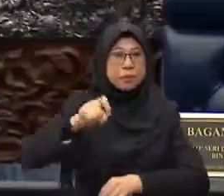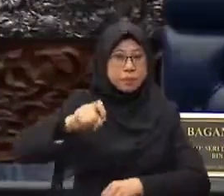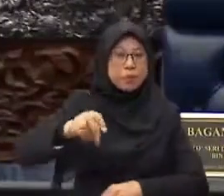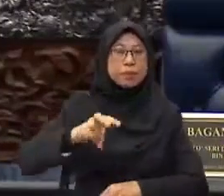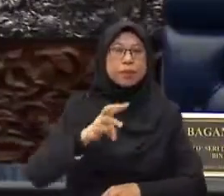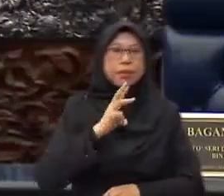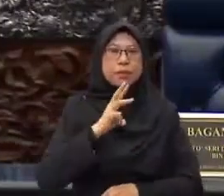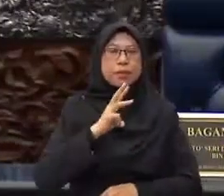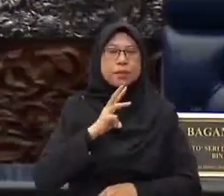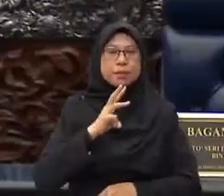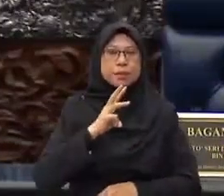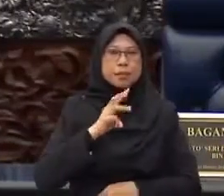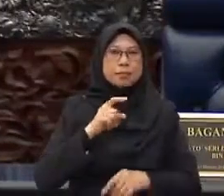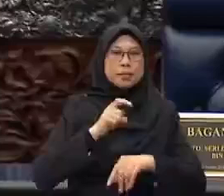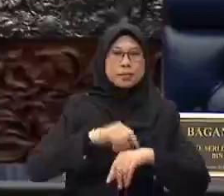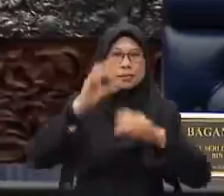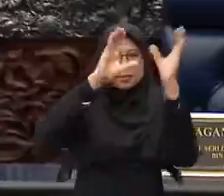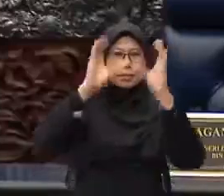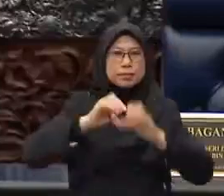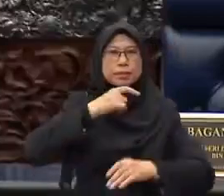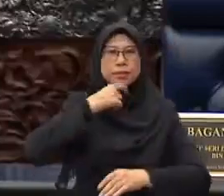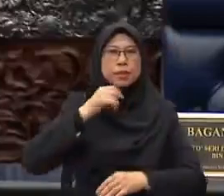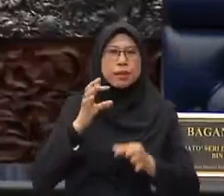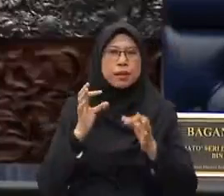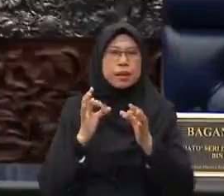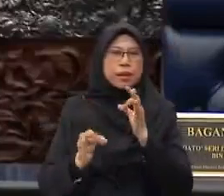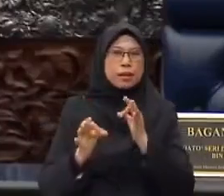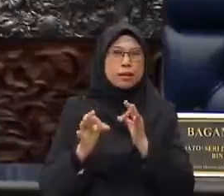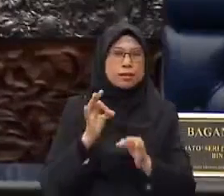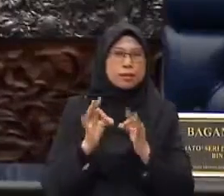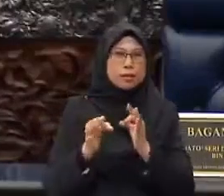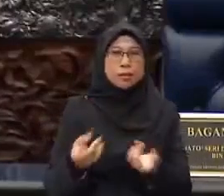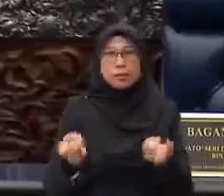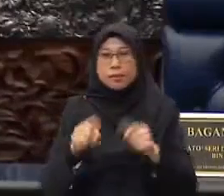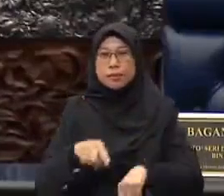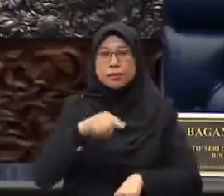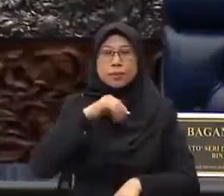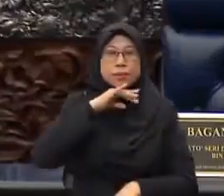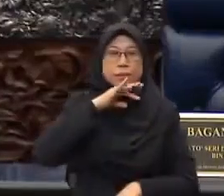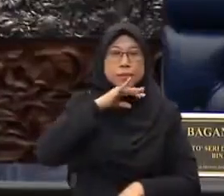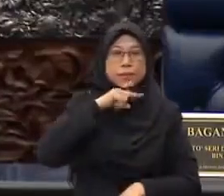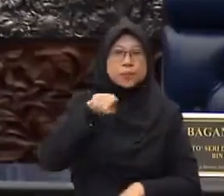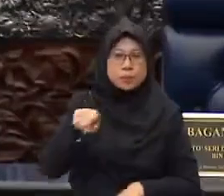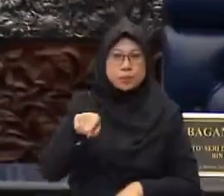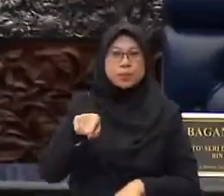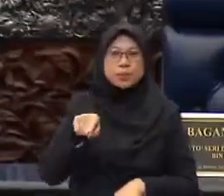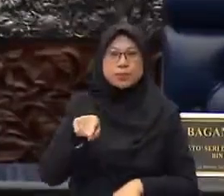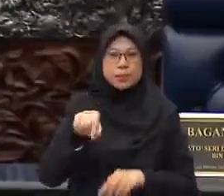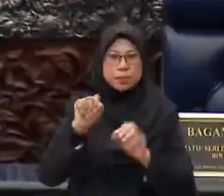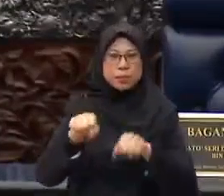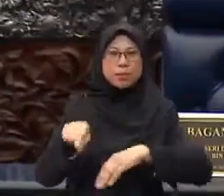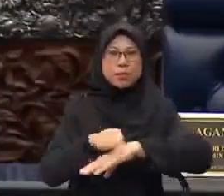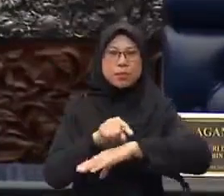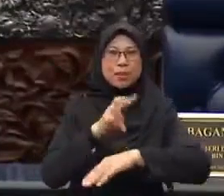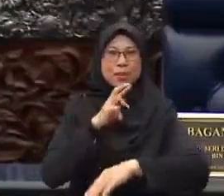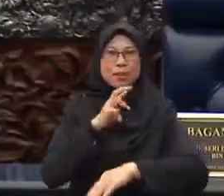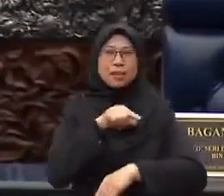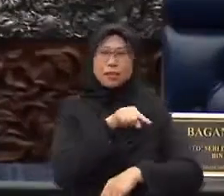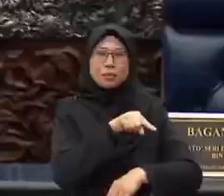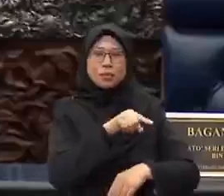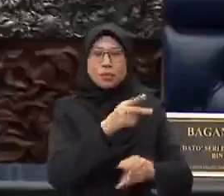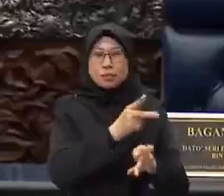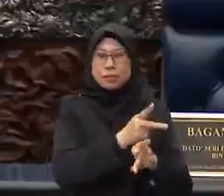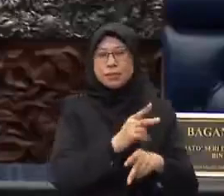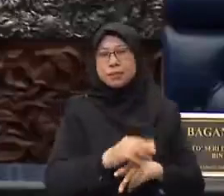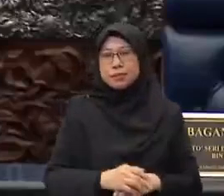ketika musim kering atau ketika berlakunya pencemaran di sungai bergantung kepada kapasiti dan sumber air yang ada pada